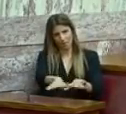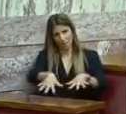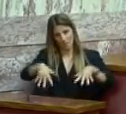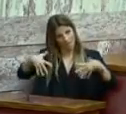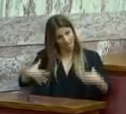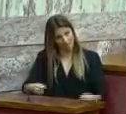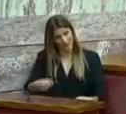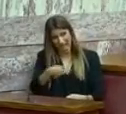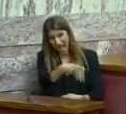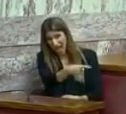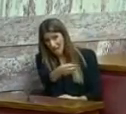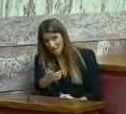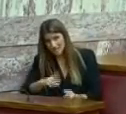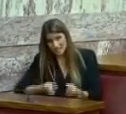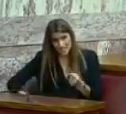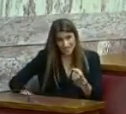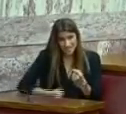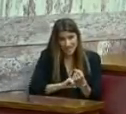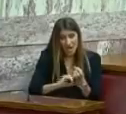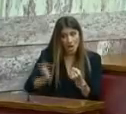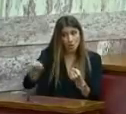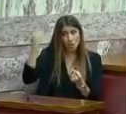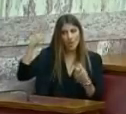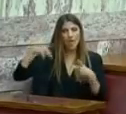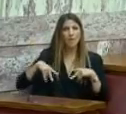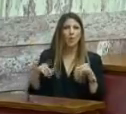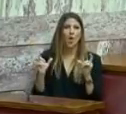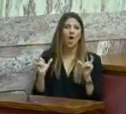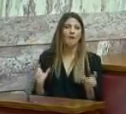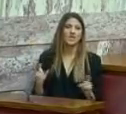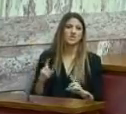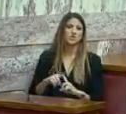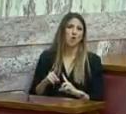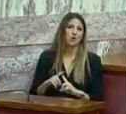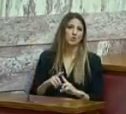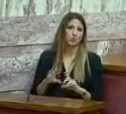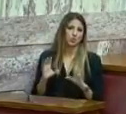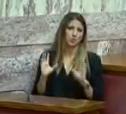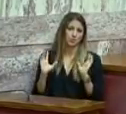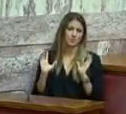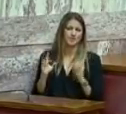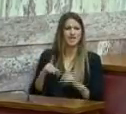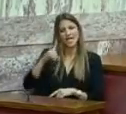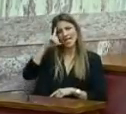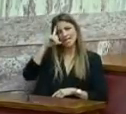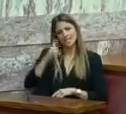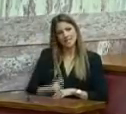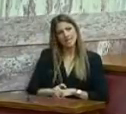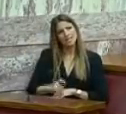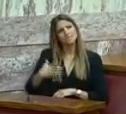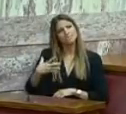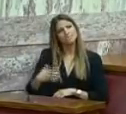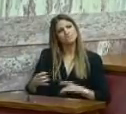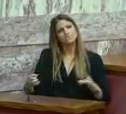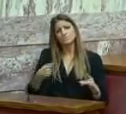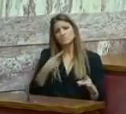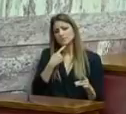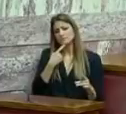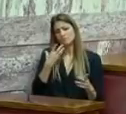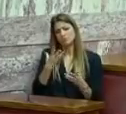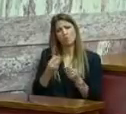Η σκευωρία, κυρίες και κύριοι βουλευτές, μπορεί να είναι ένα επιχείρημα για κάθε ελεγχόμενο θεμητό μέχρι